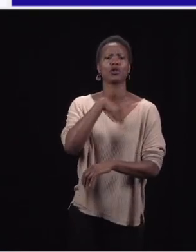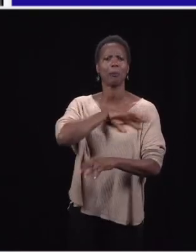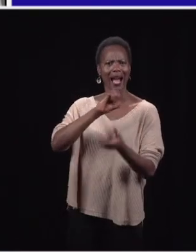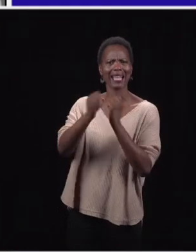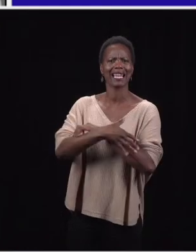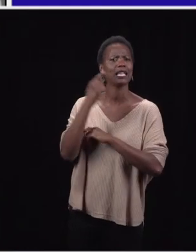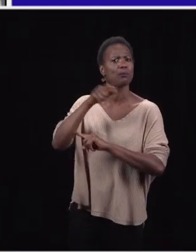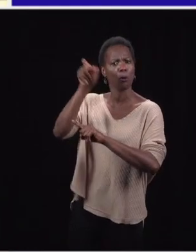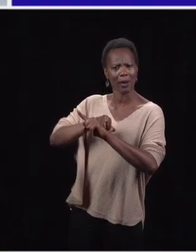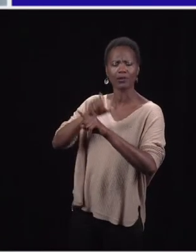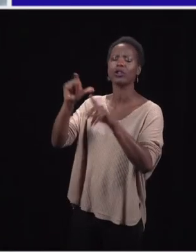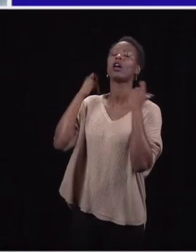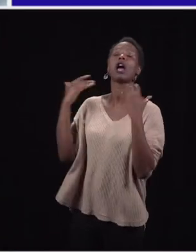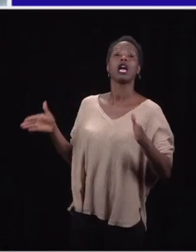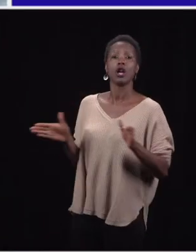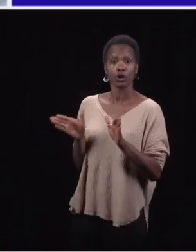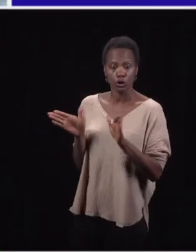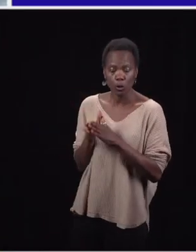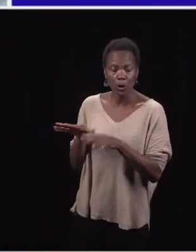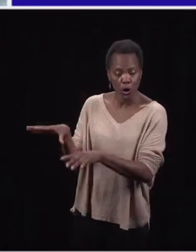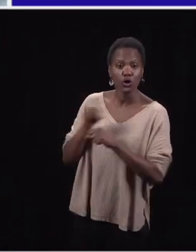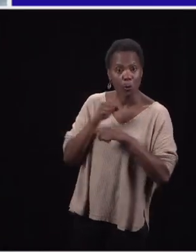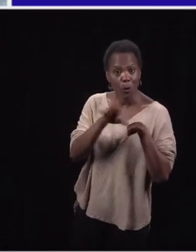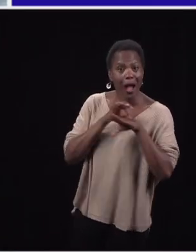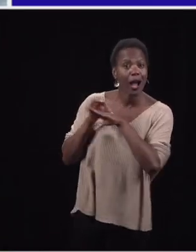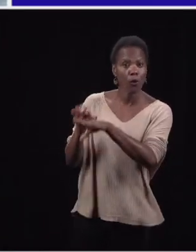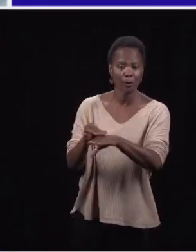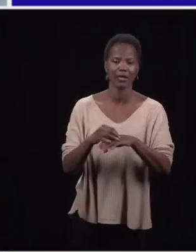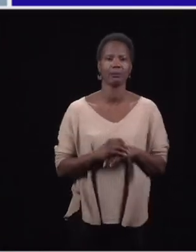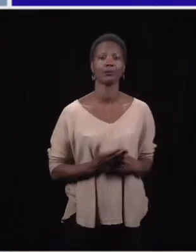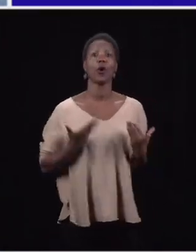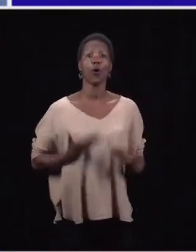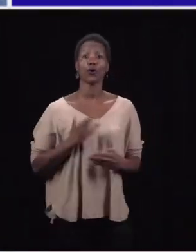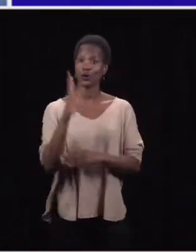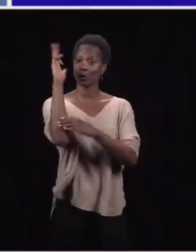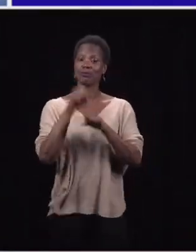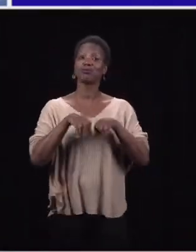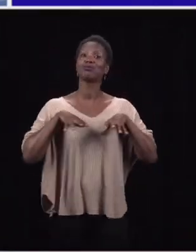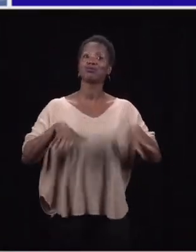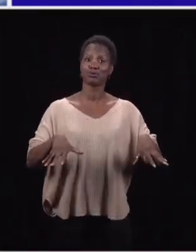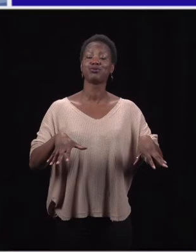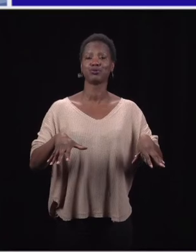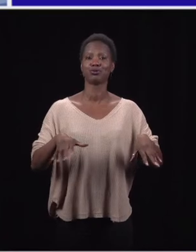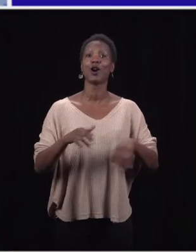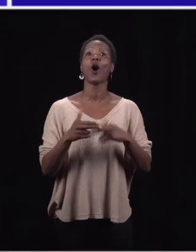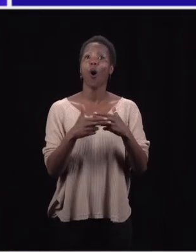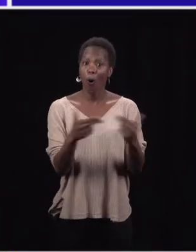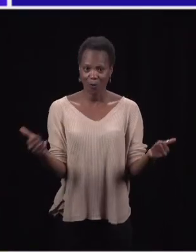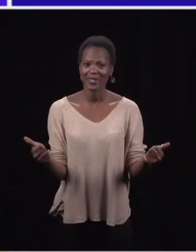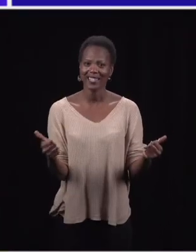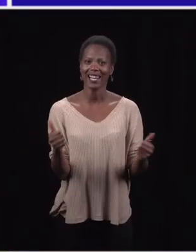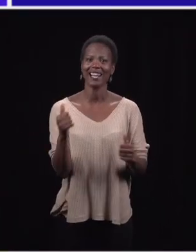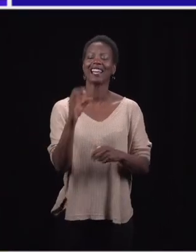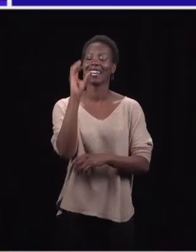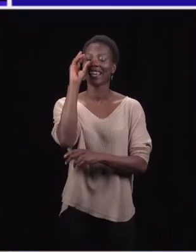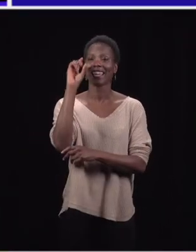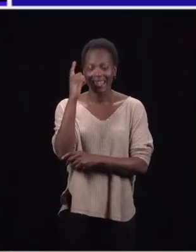numérique aujourd'hui c'est le lancement officiel de déclic numérique Martinique avec 28 partenaires